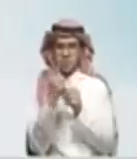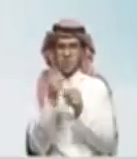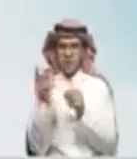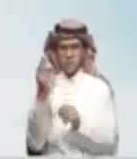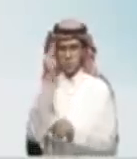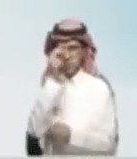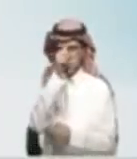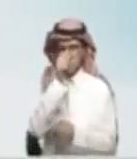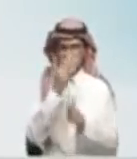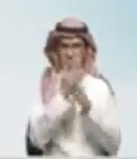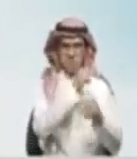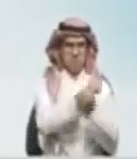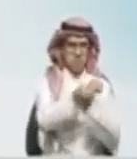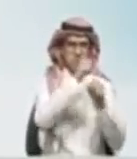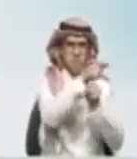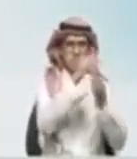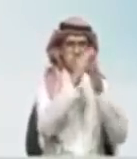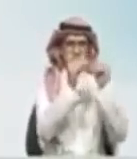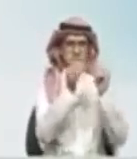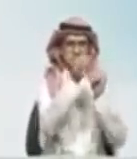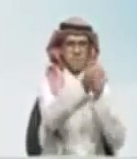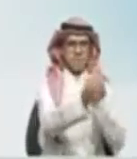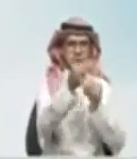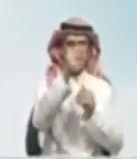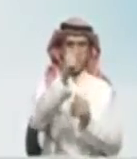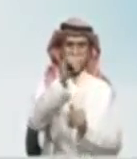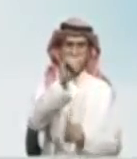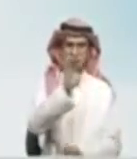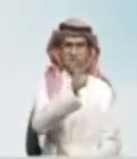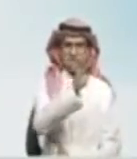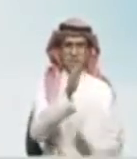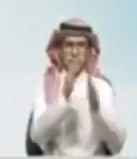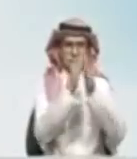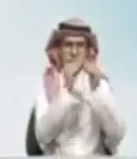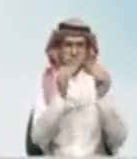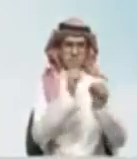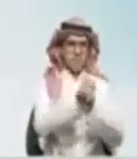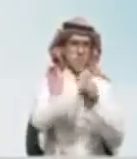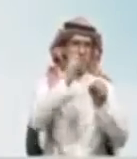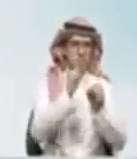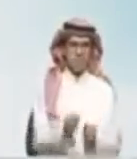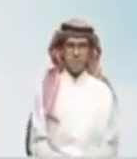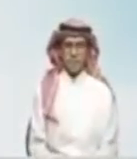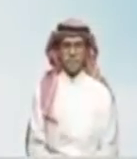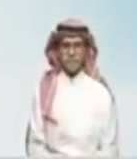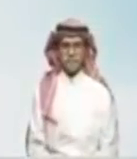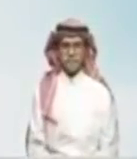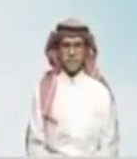المملكة تدين وتستنكر الهجوم الذي استهدف نقطة أمنية بمدينة العريش في جمهورية مصر العربية.